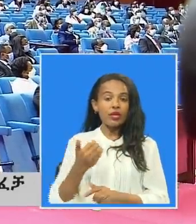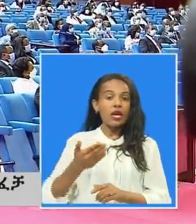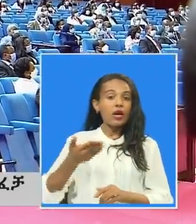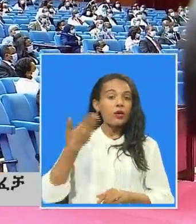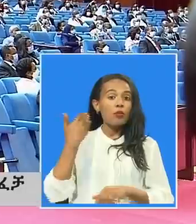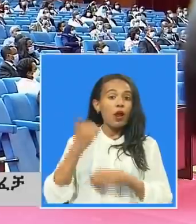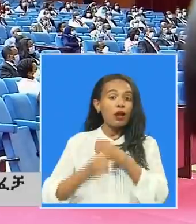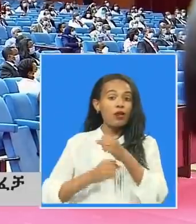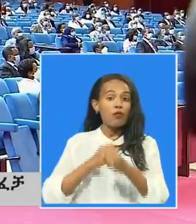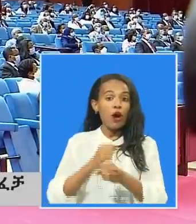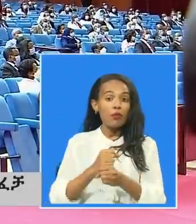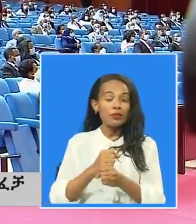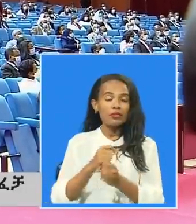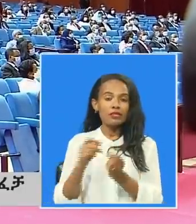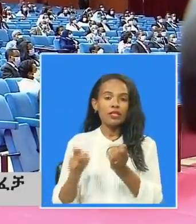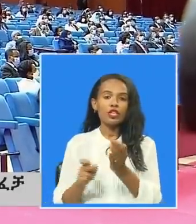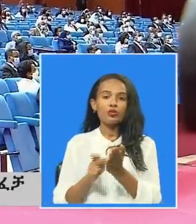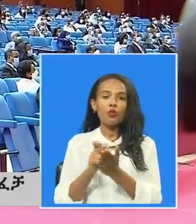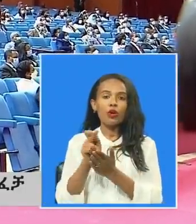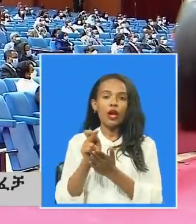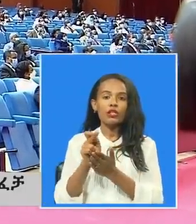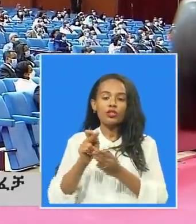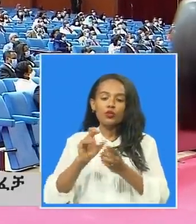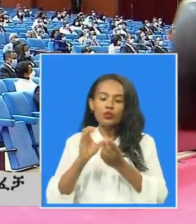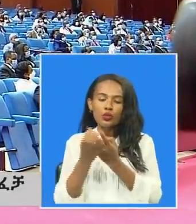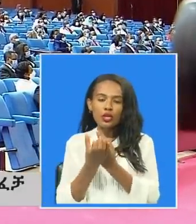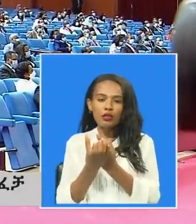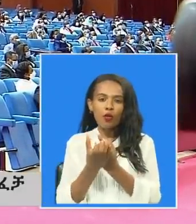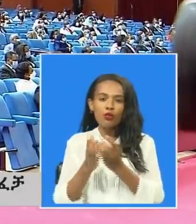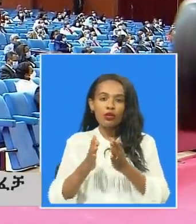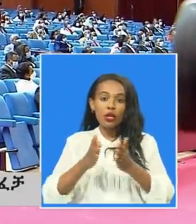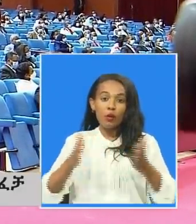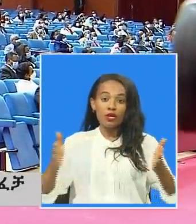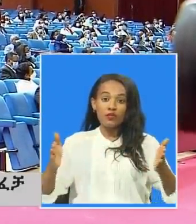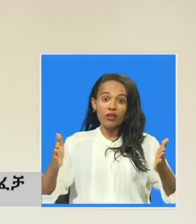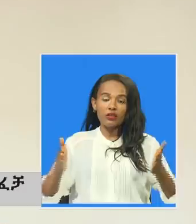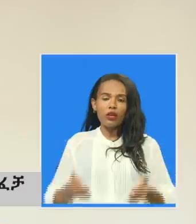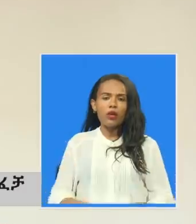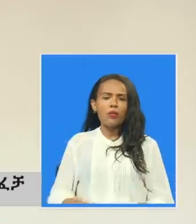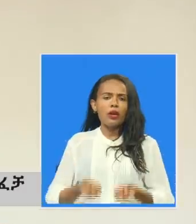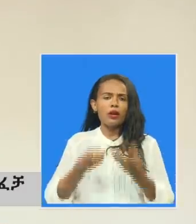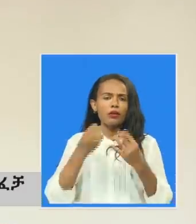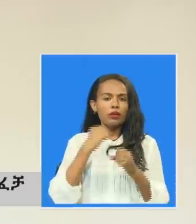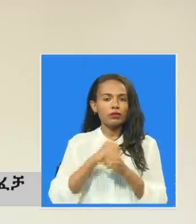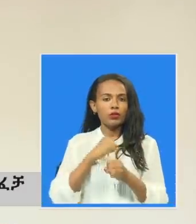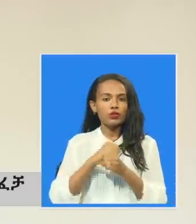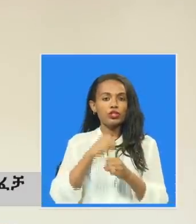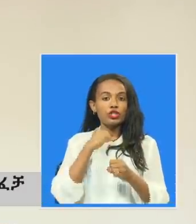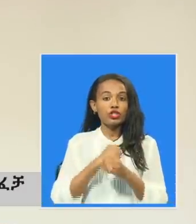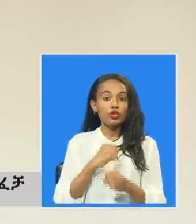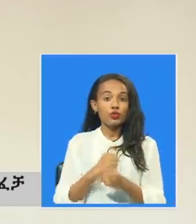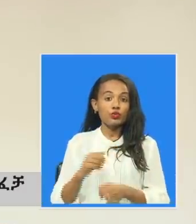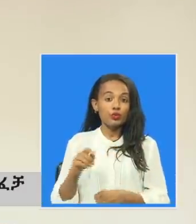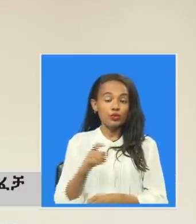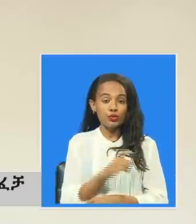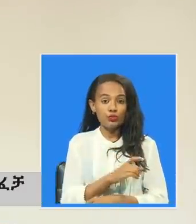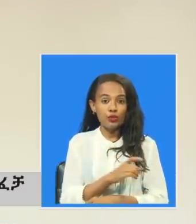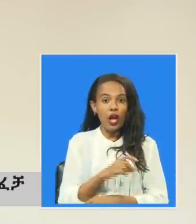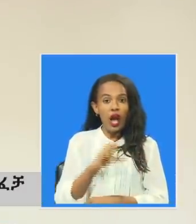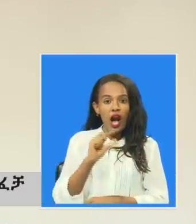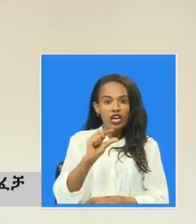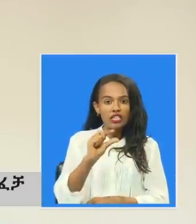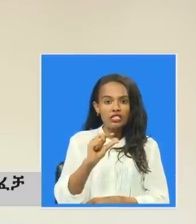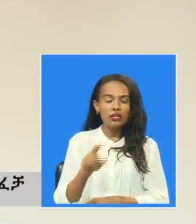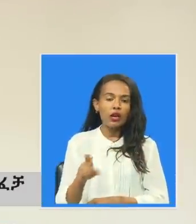ባለፈው አመት የዲሞክራሲ ምህዳሩን ለማስፋት በርካታ ስራዎች የተከናወኑ ቢሆንም